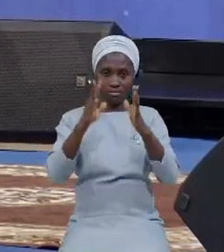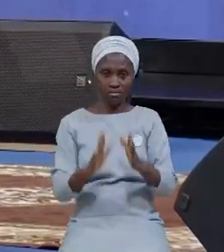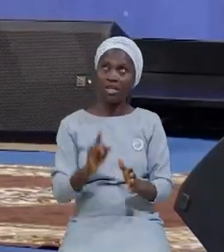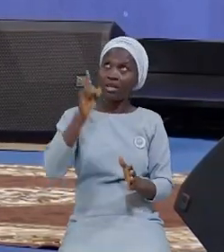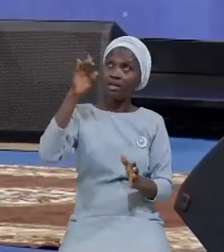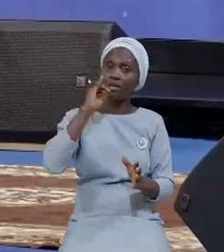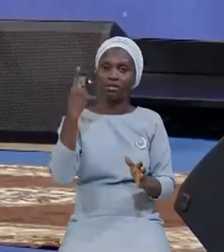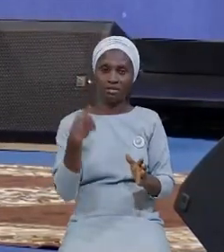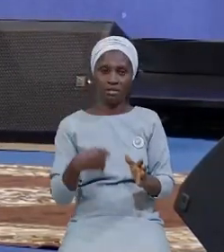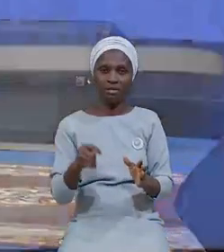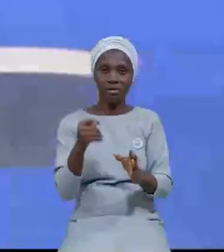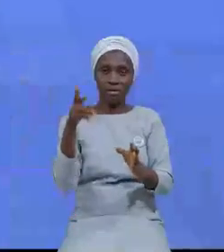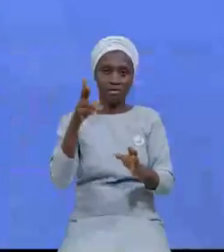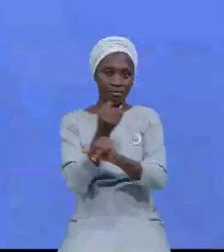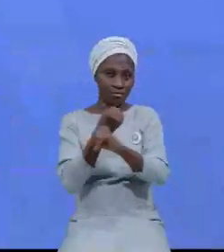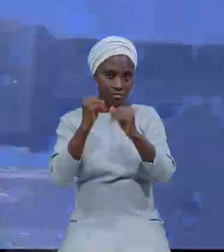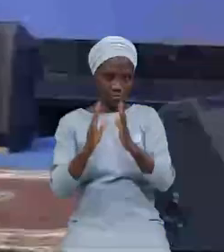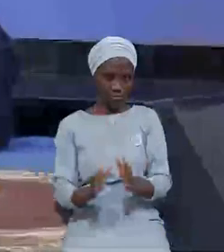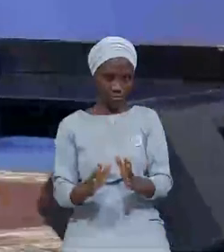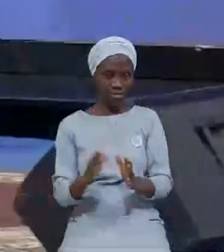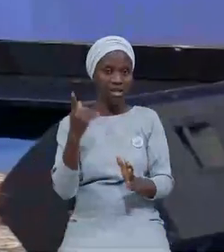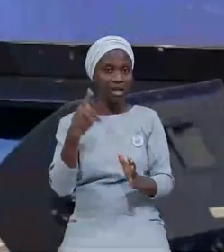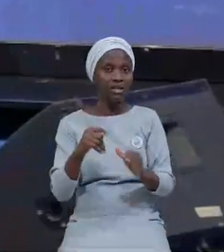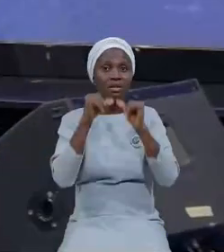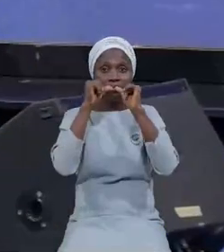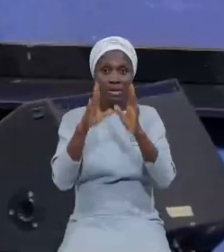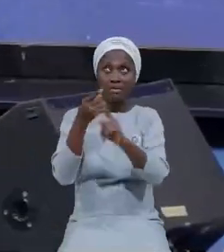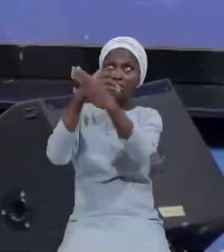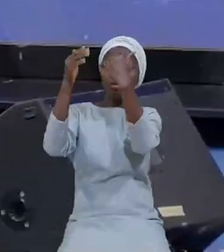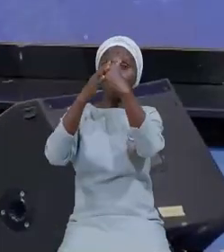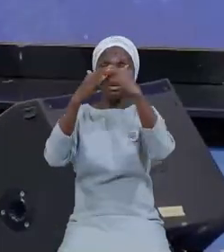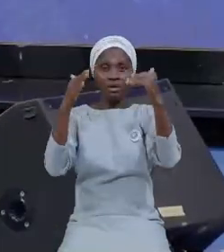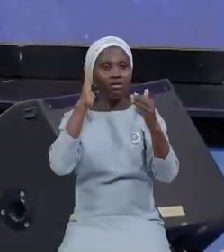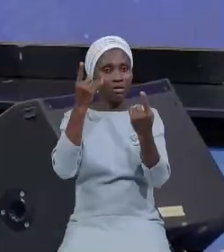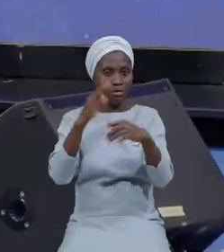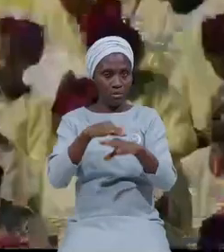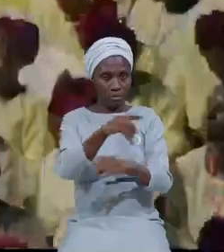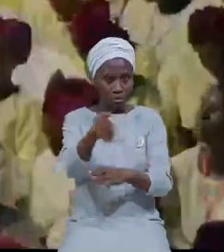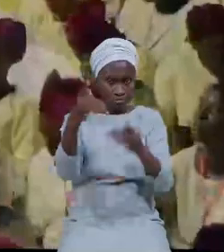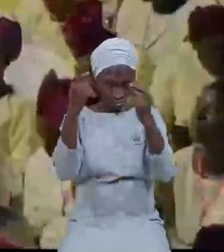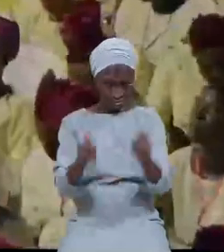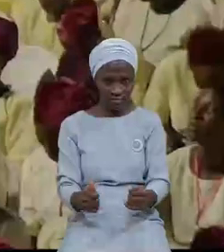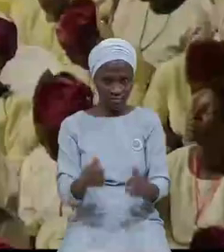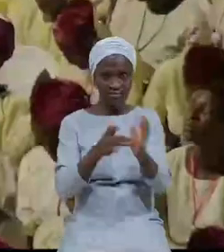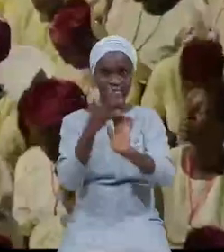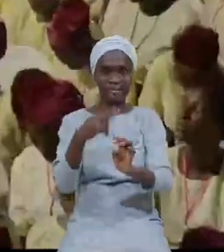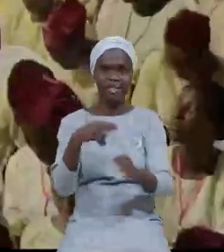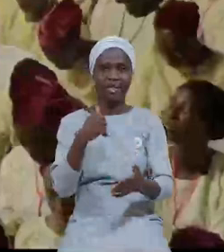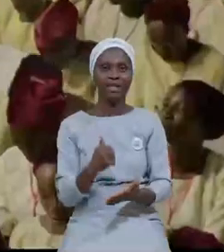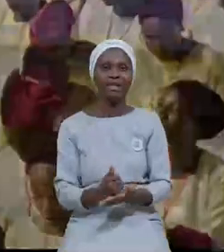libérateur il est le Rédempteur la bénition du ciel viendra sur ta vie